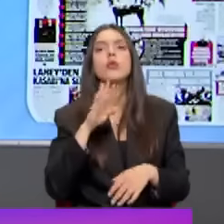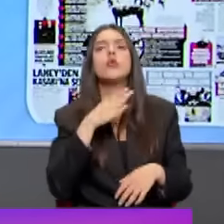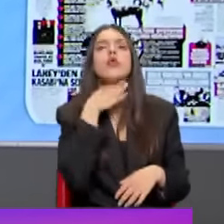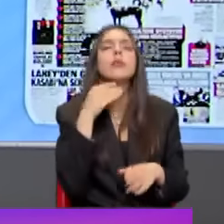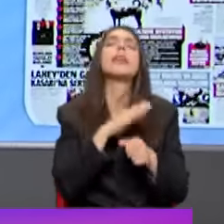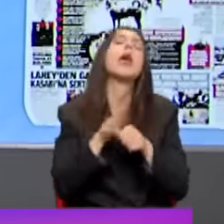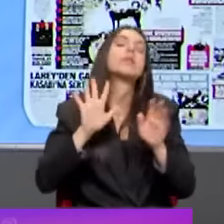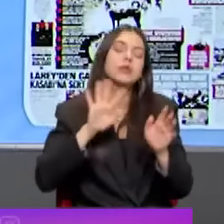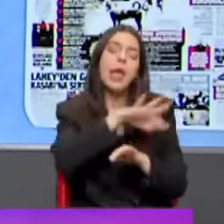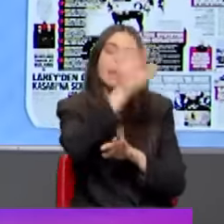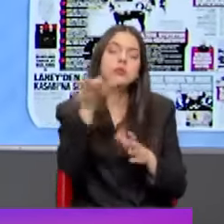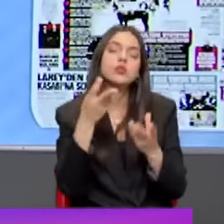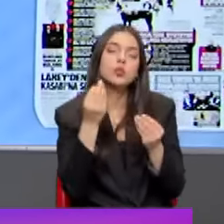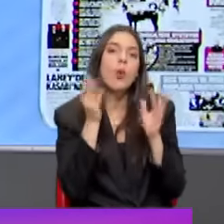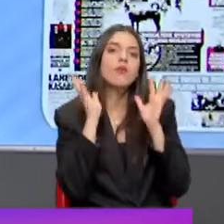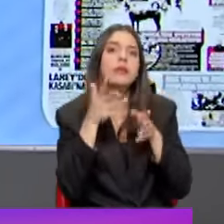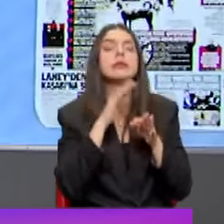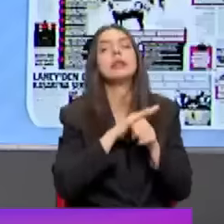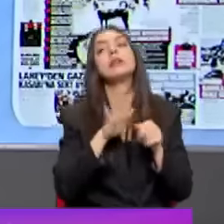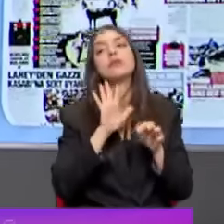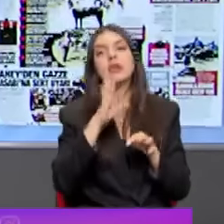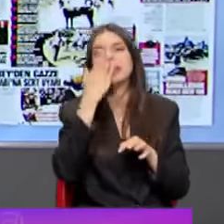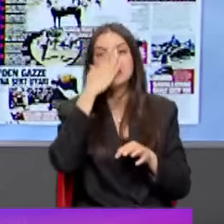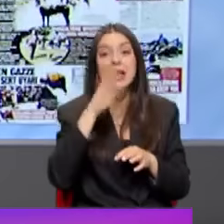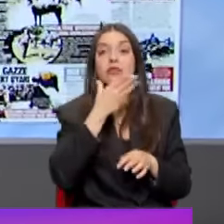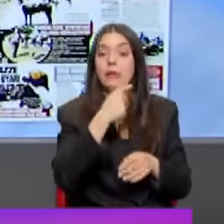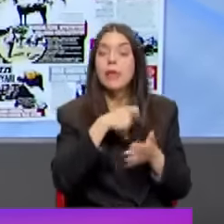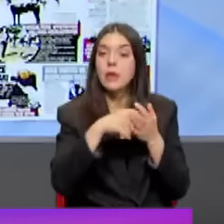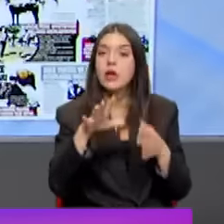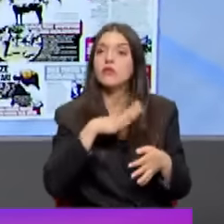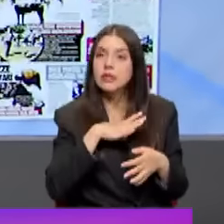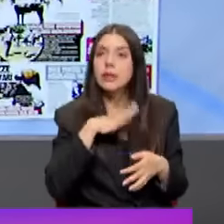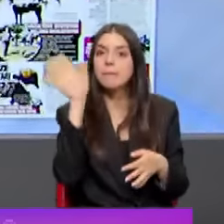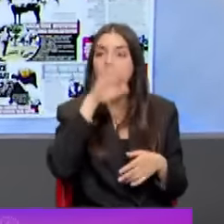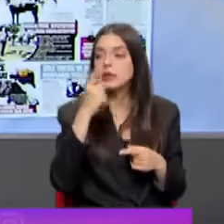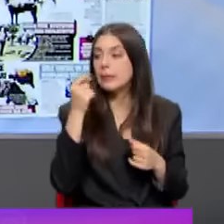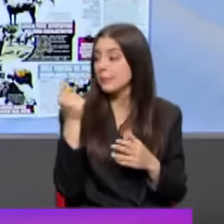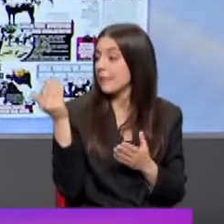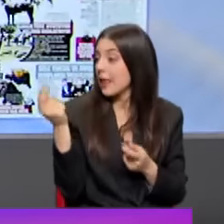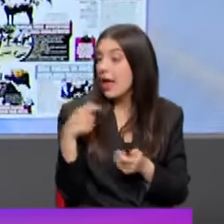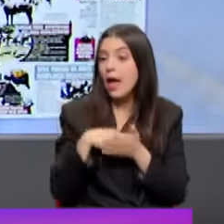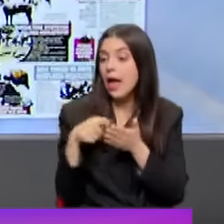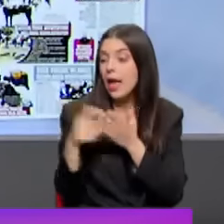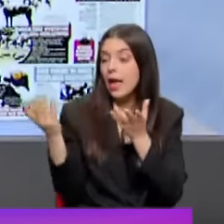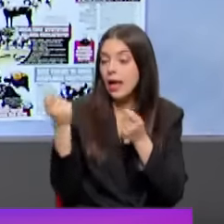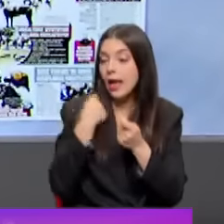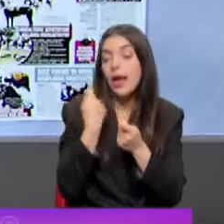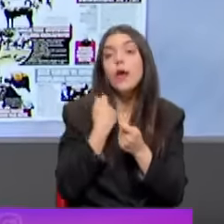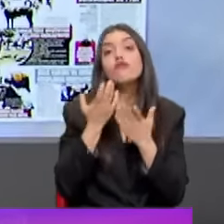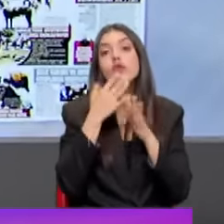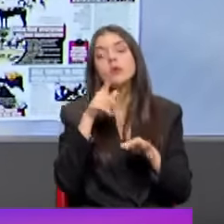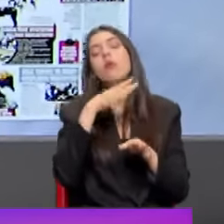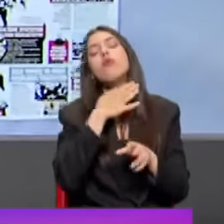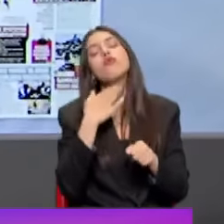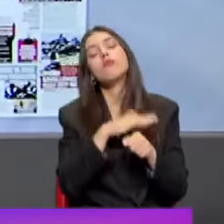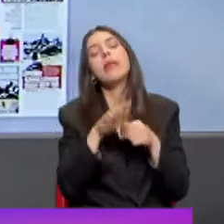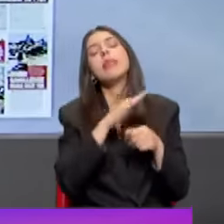kesmeyecek çoğu Özellikle sadece emekli maaşıyla geçinenler başka bir ek geliri olmayanlar kurban kesmeyecek o